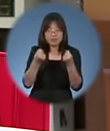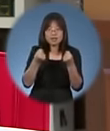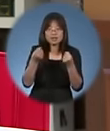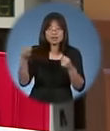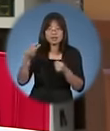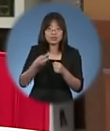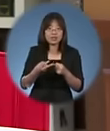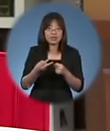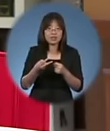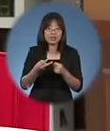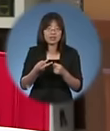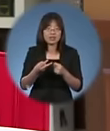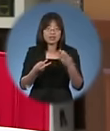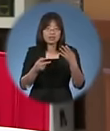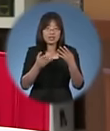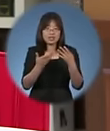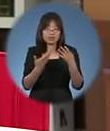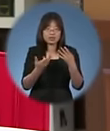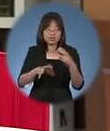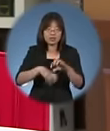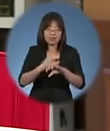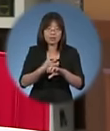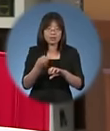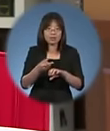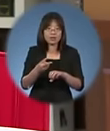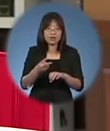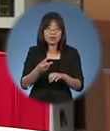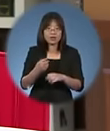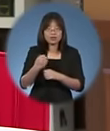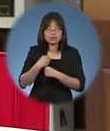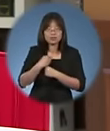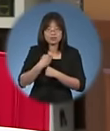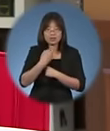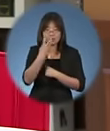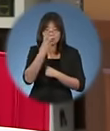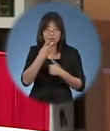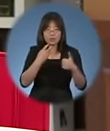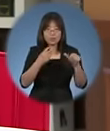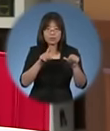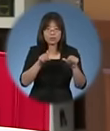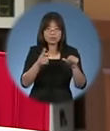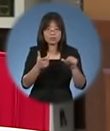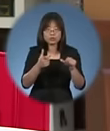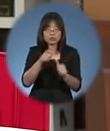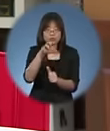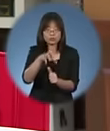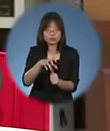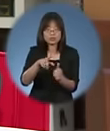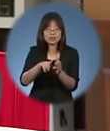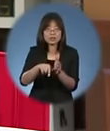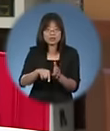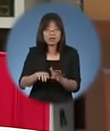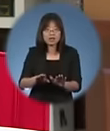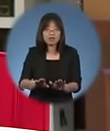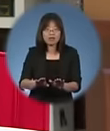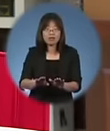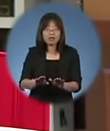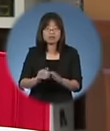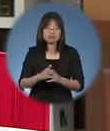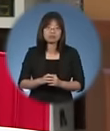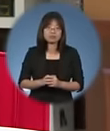또 4.19 혁명 그 다음에 또 군사독재 5.16 예, 예. 군사독재 시간 근데 바로